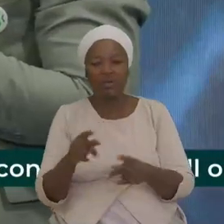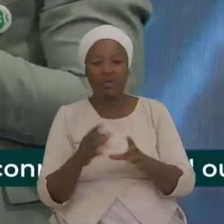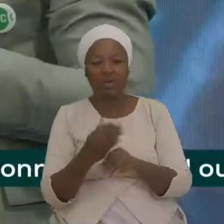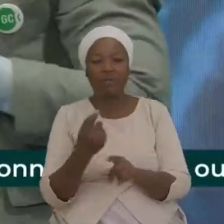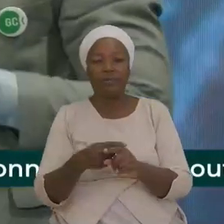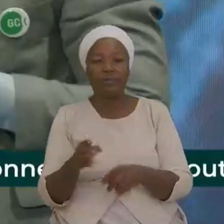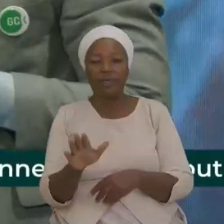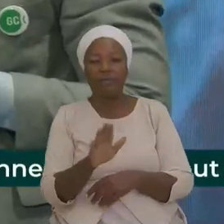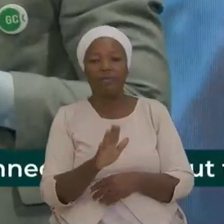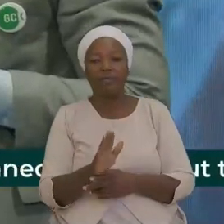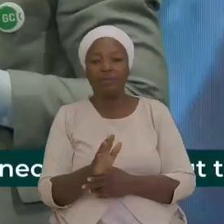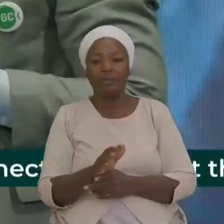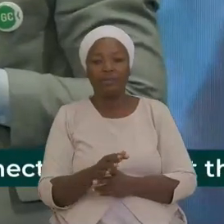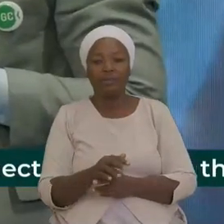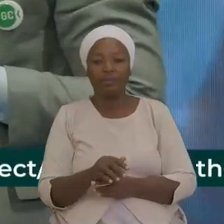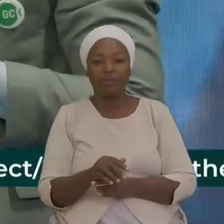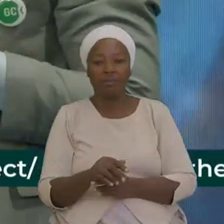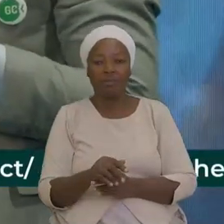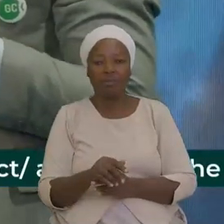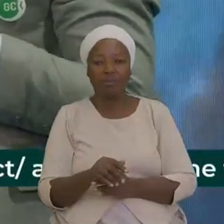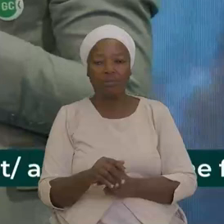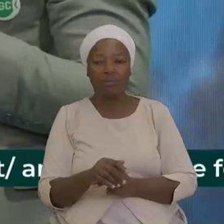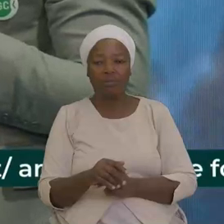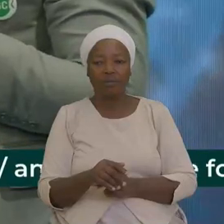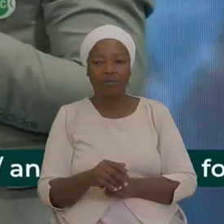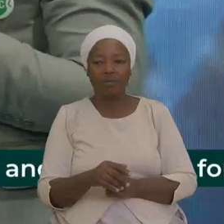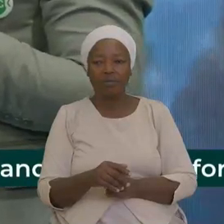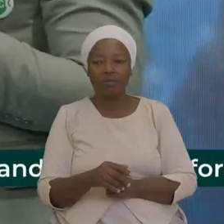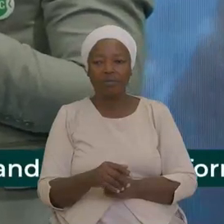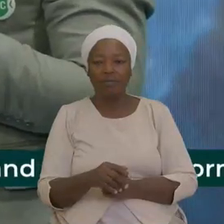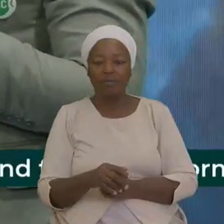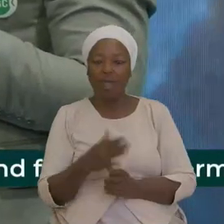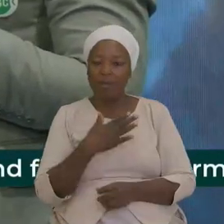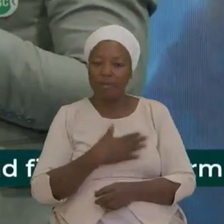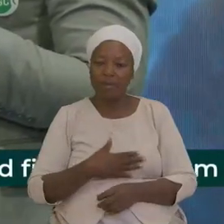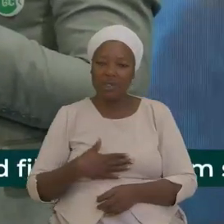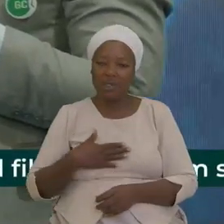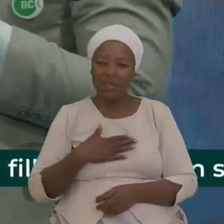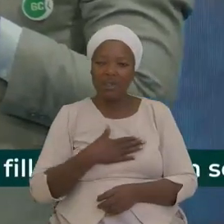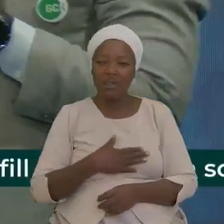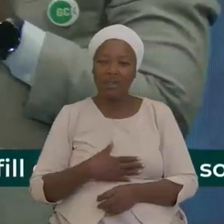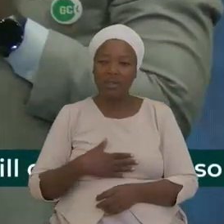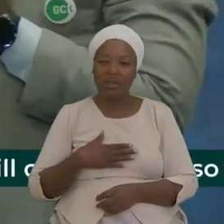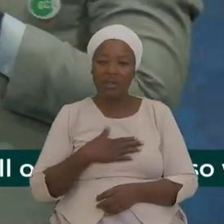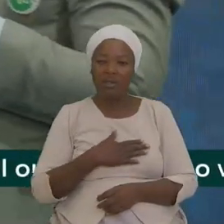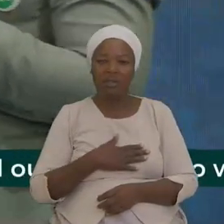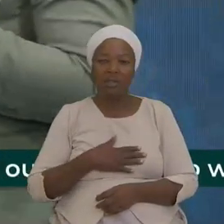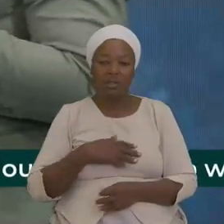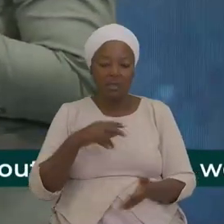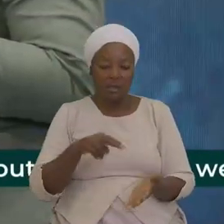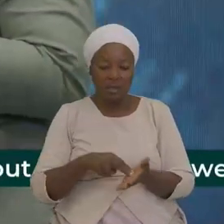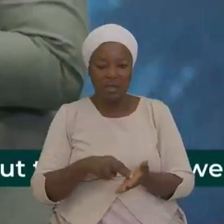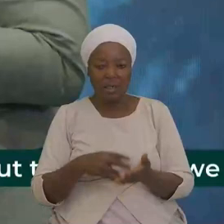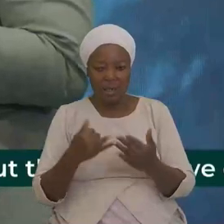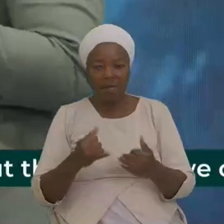de croisade. Ceux-là qui ont levé la main ce soir, rapidement occupons-nous d'eux, s'il vous